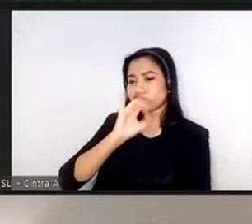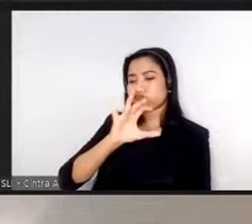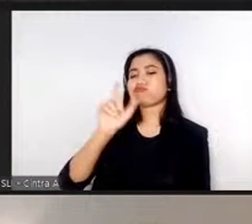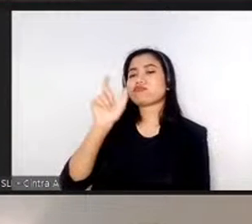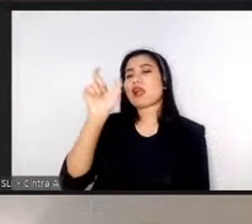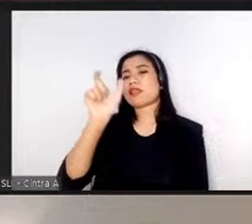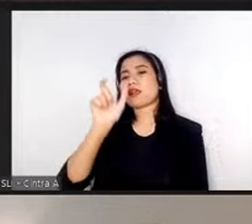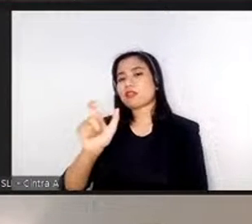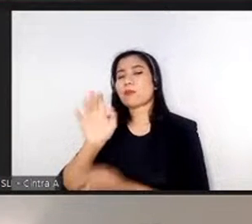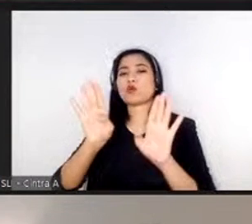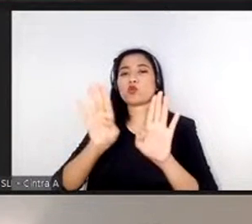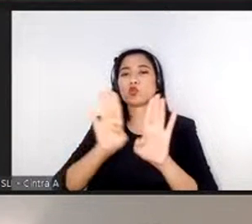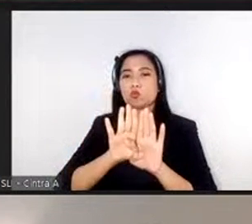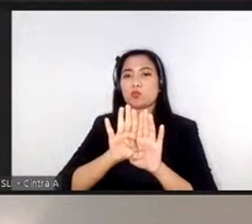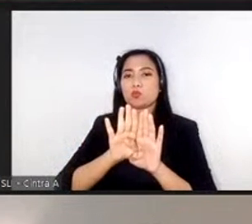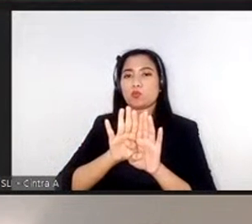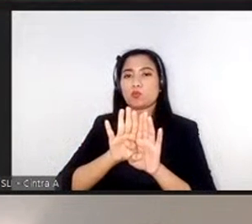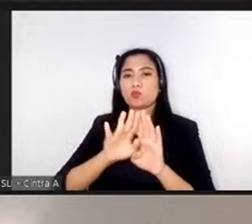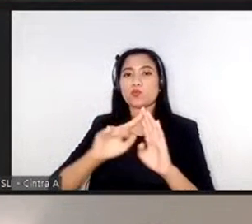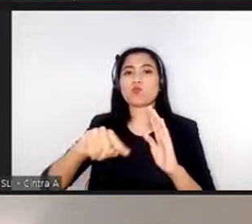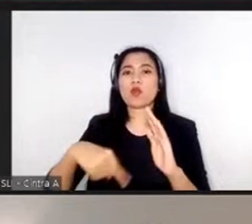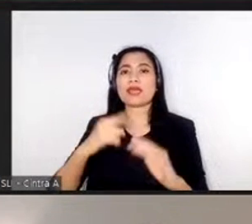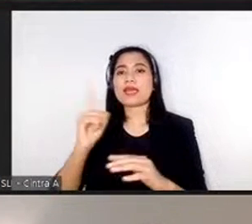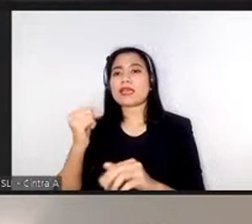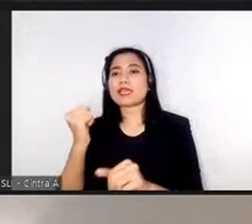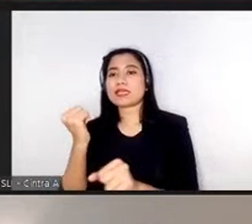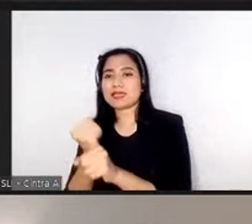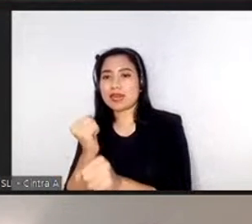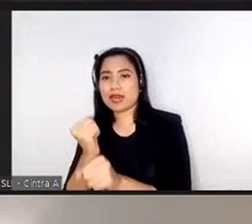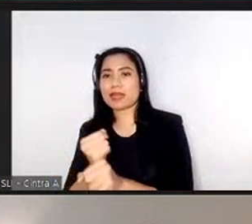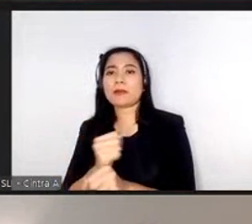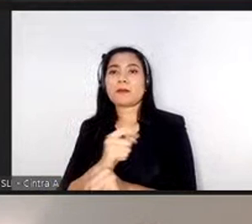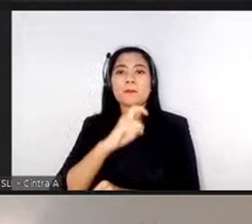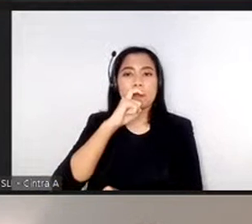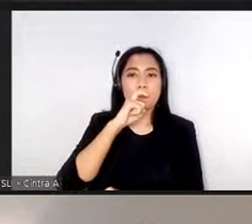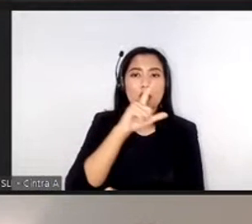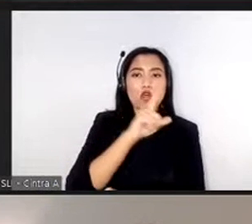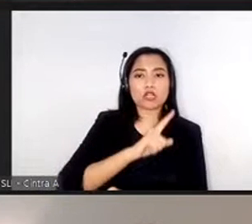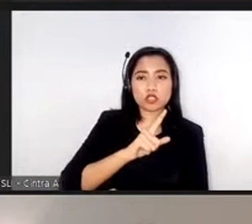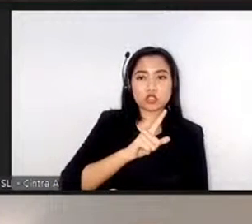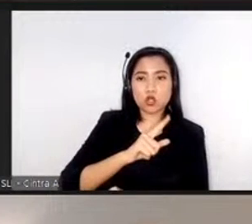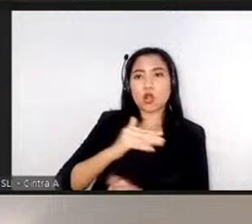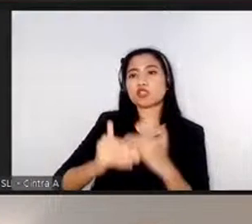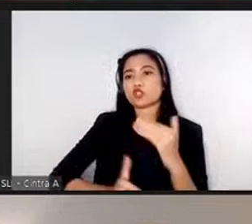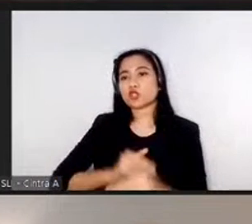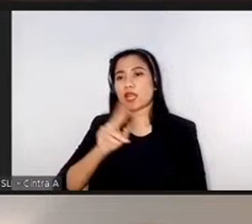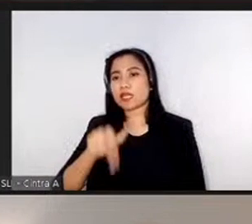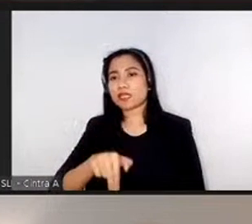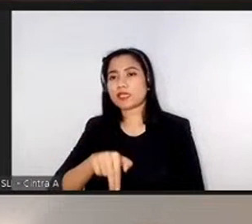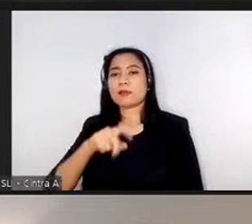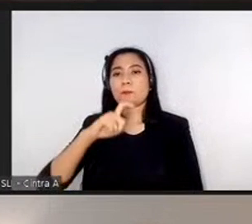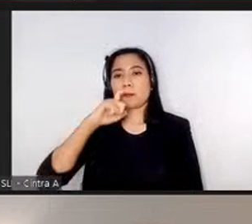dari ibu kemudian Bapak Lorenzo dan dilanjutkan dengan